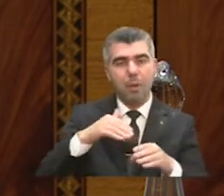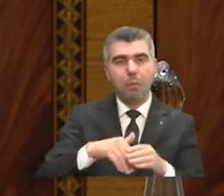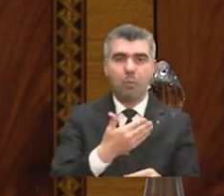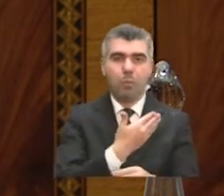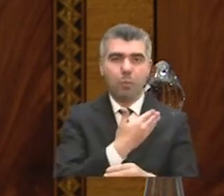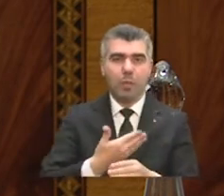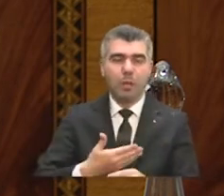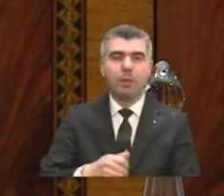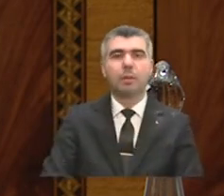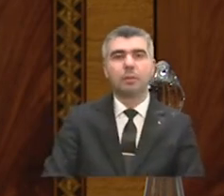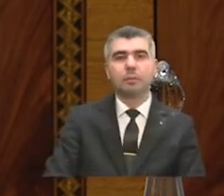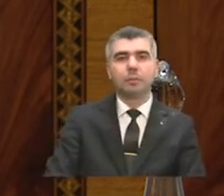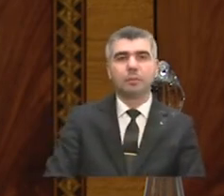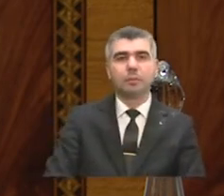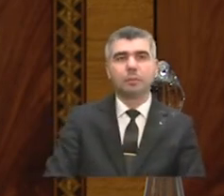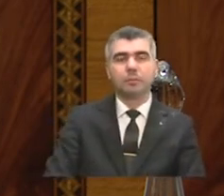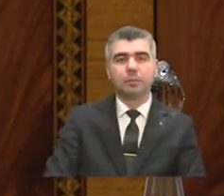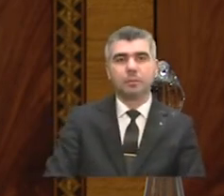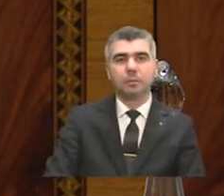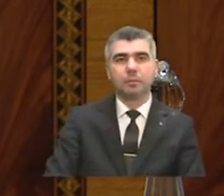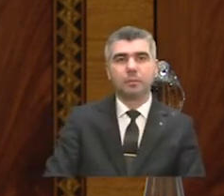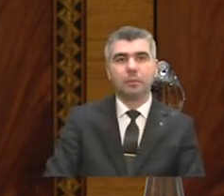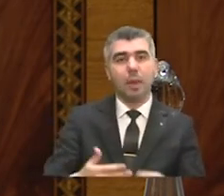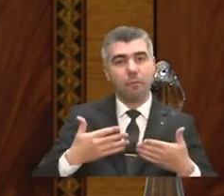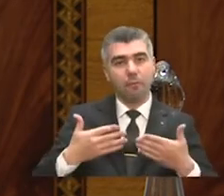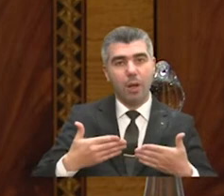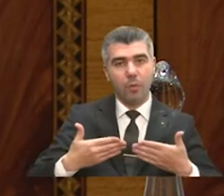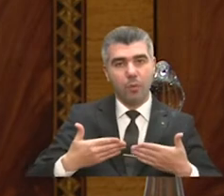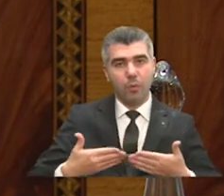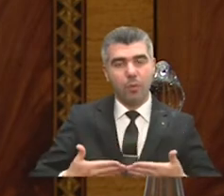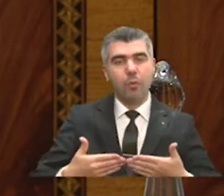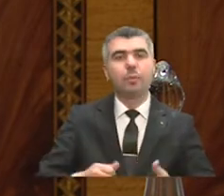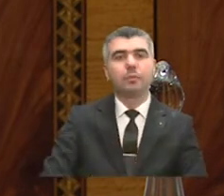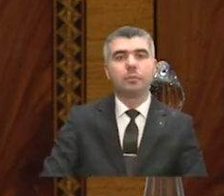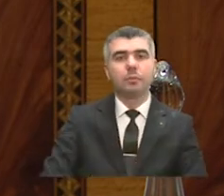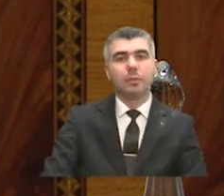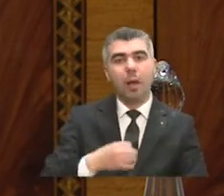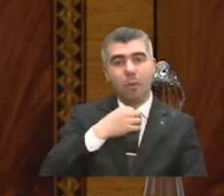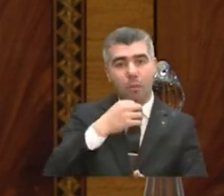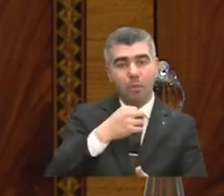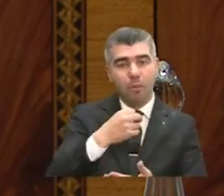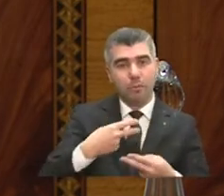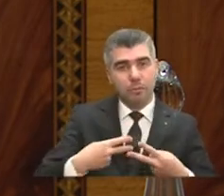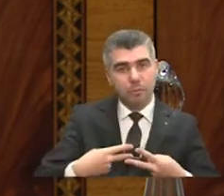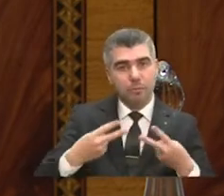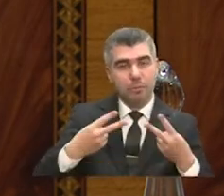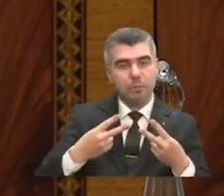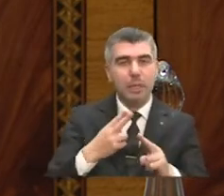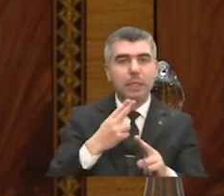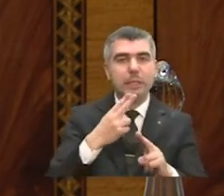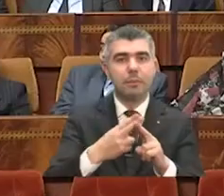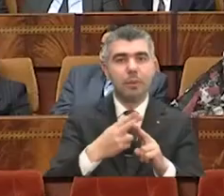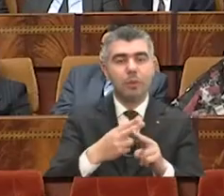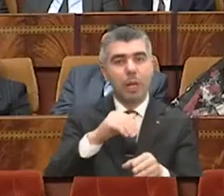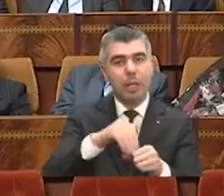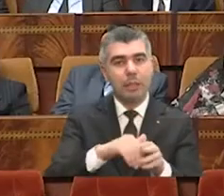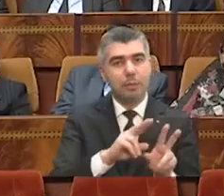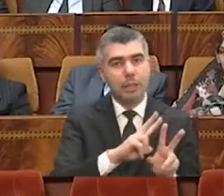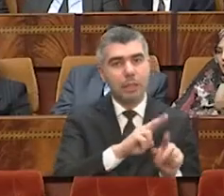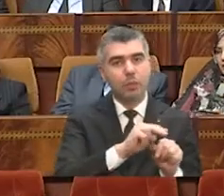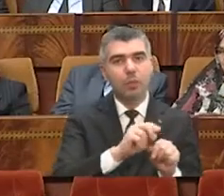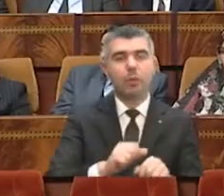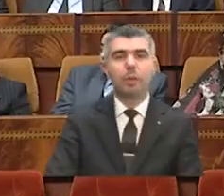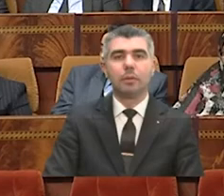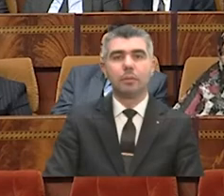mesdames et messieurs les parlementaires des deux chambres, j'ai l'immense honneur de prendre la parole